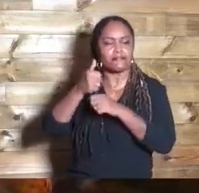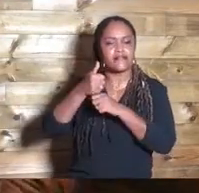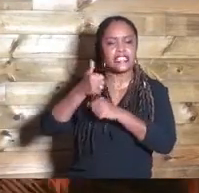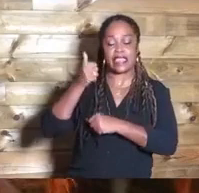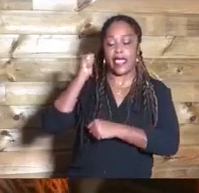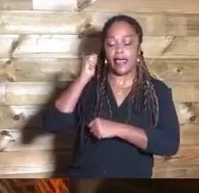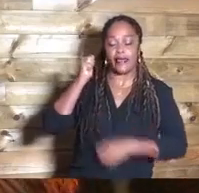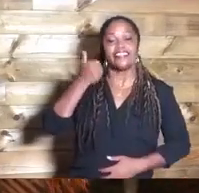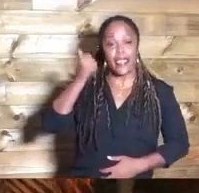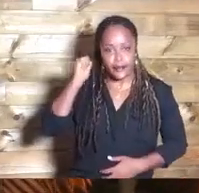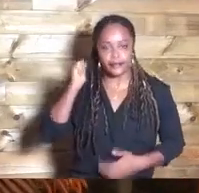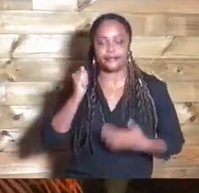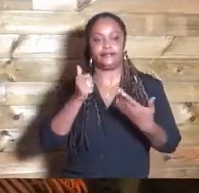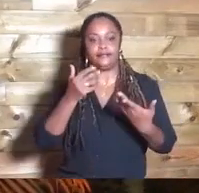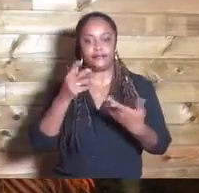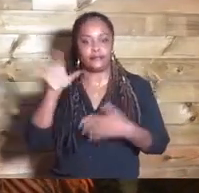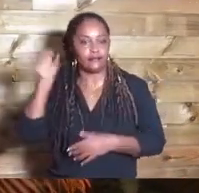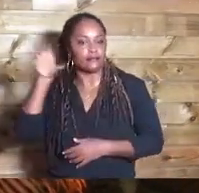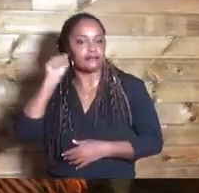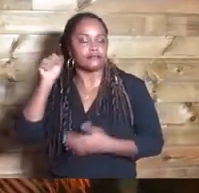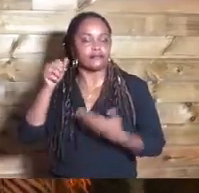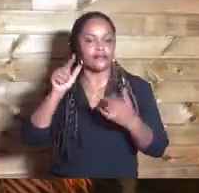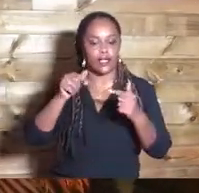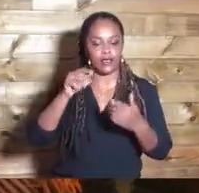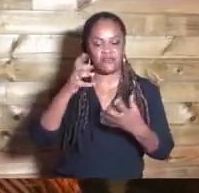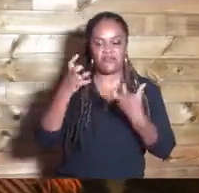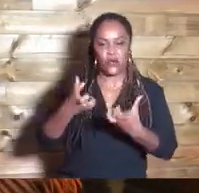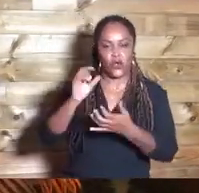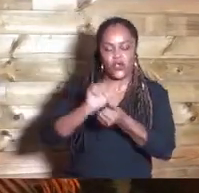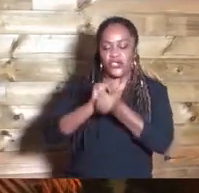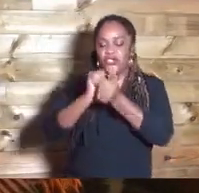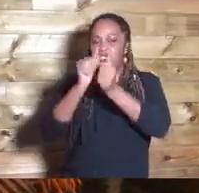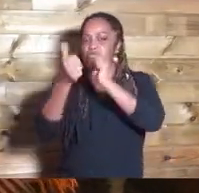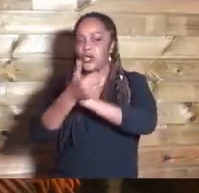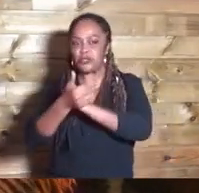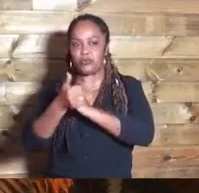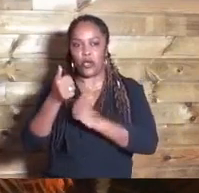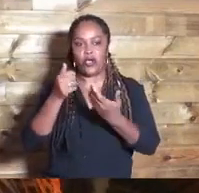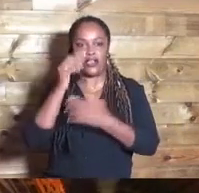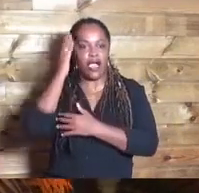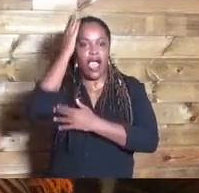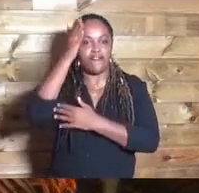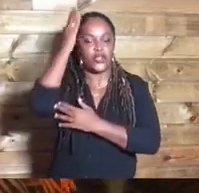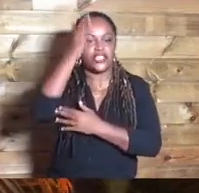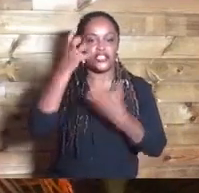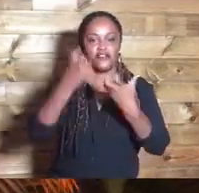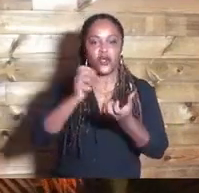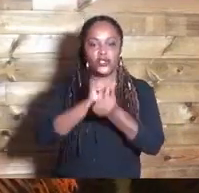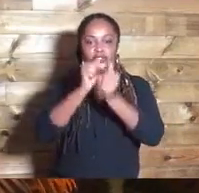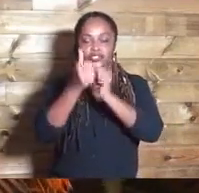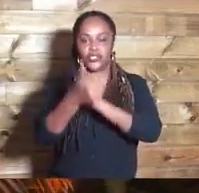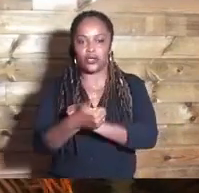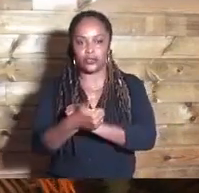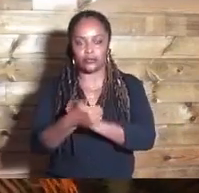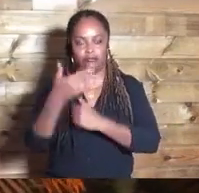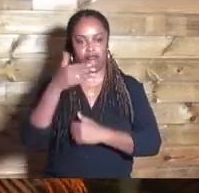régions colonisées nous émettre l'idée d'un changement à venir, soi-disant, alors qu'ils ont